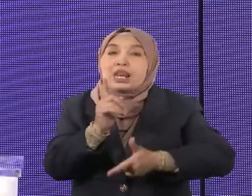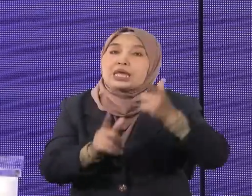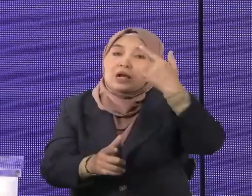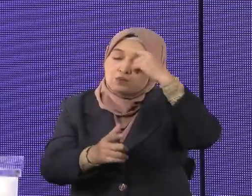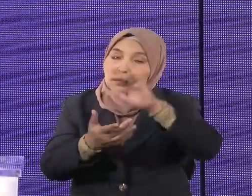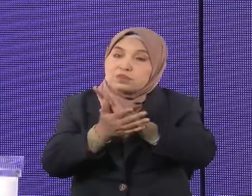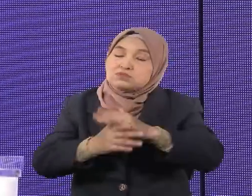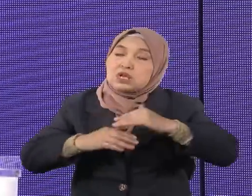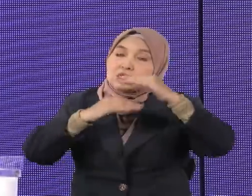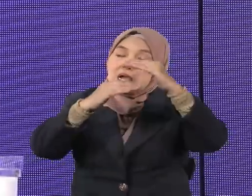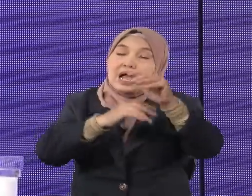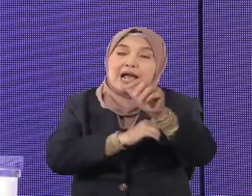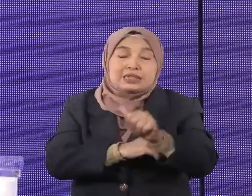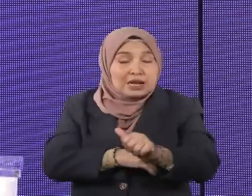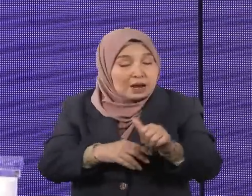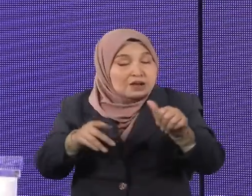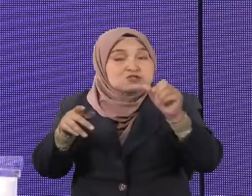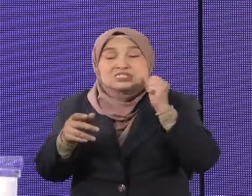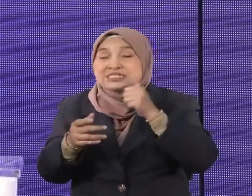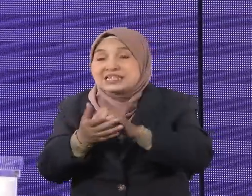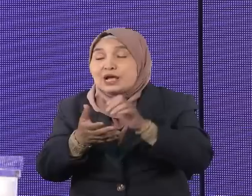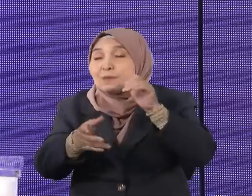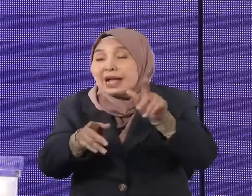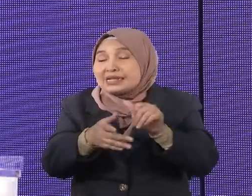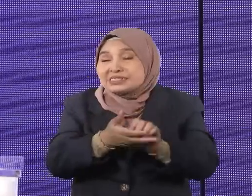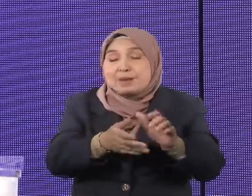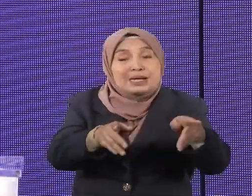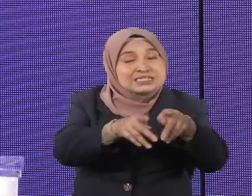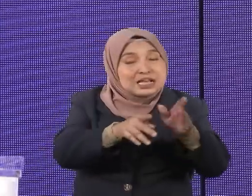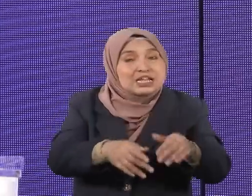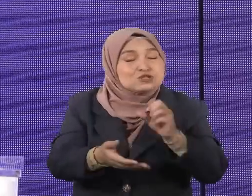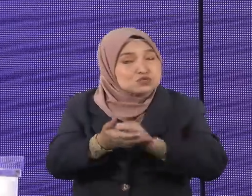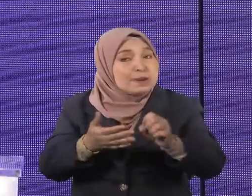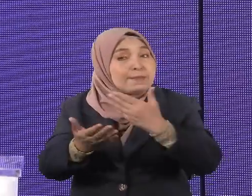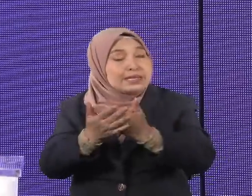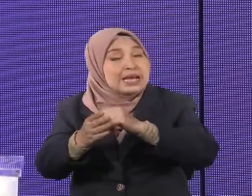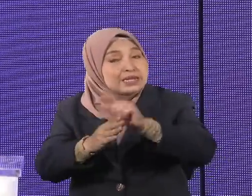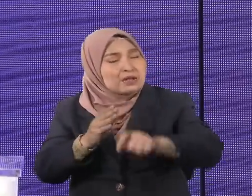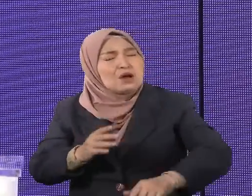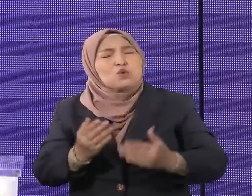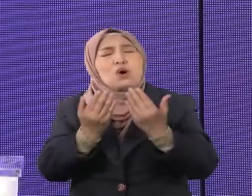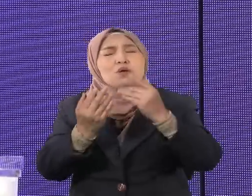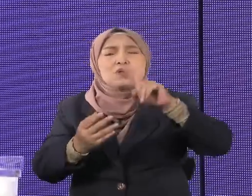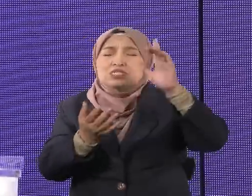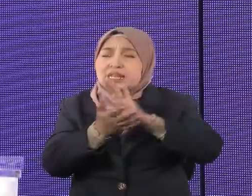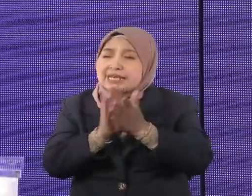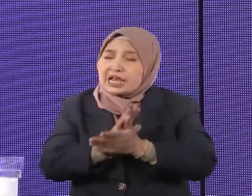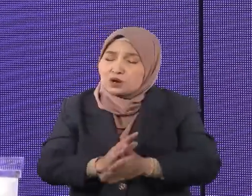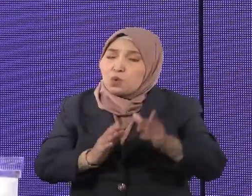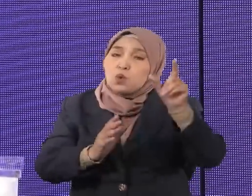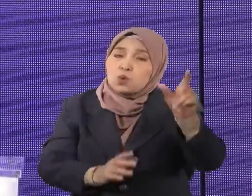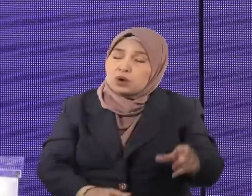menjadi status azwajum mutahharah bila sampai di akhirat nanti. Kita berdoa Allah jadikan kita orang-orang